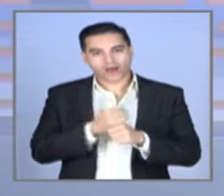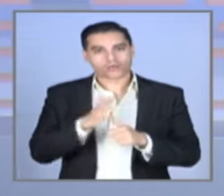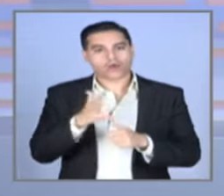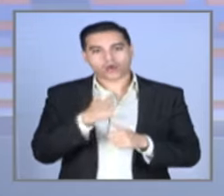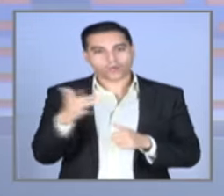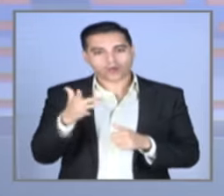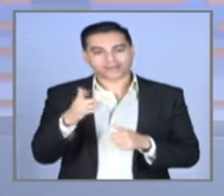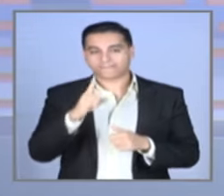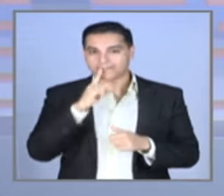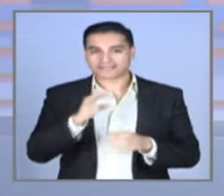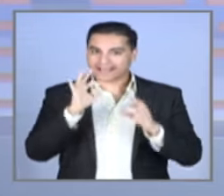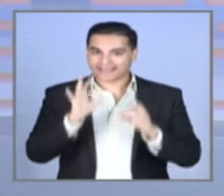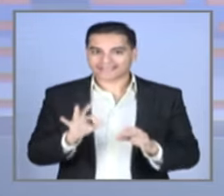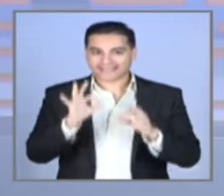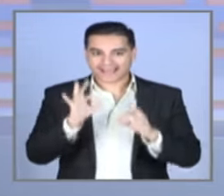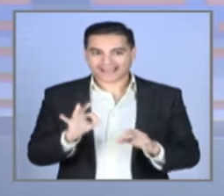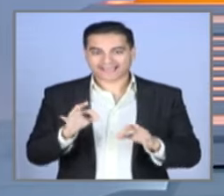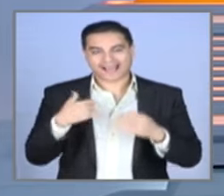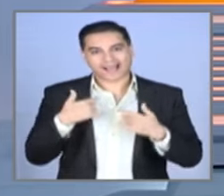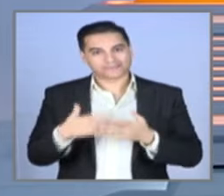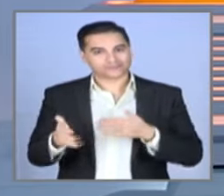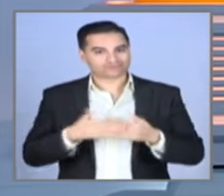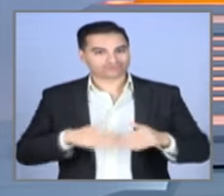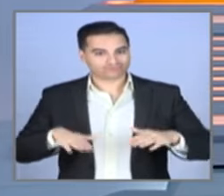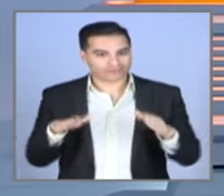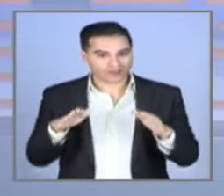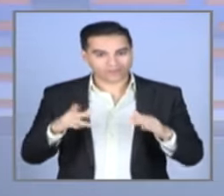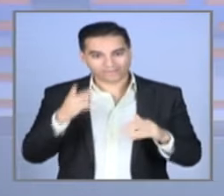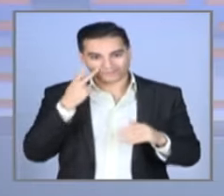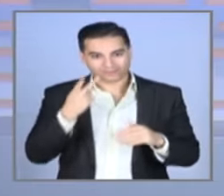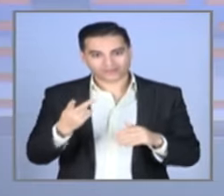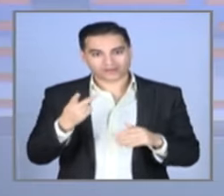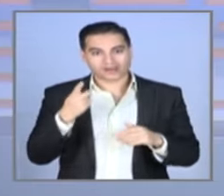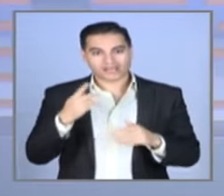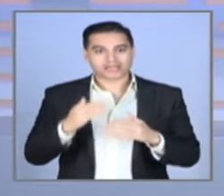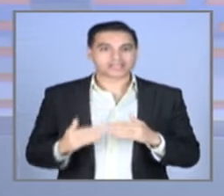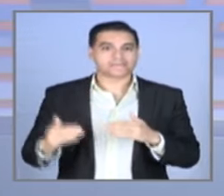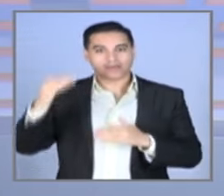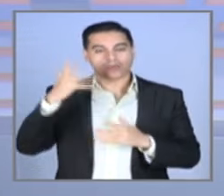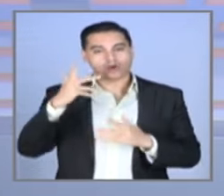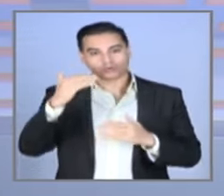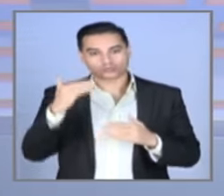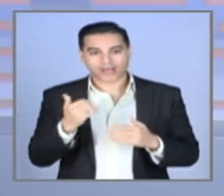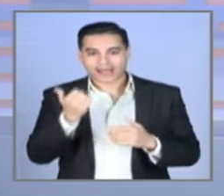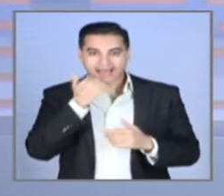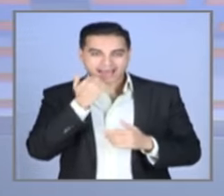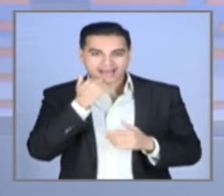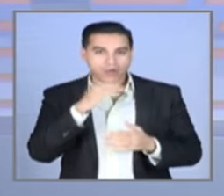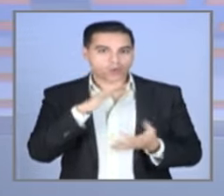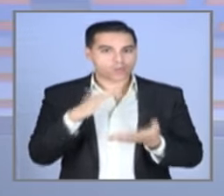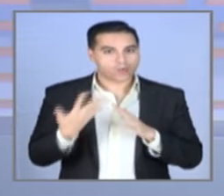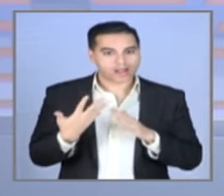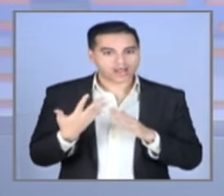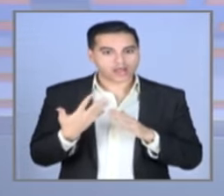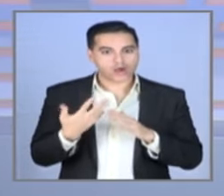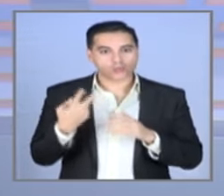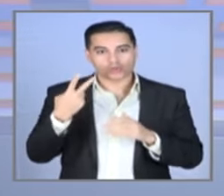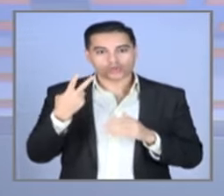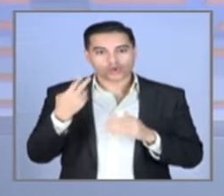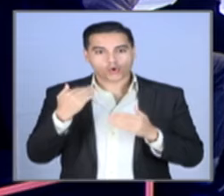بس هيجي ملوش دعوة. بالظبط. الكبير والصغير أهلاوية. الوسط